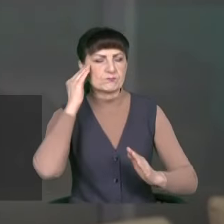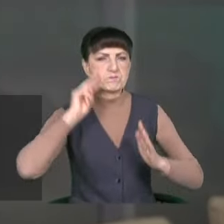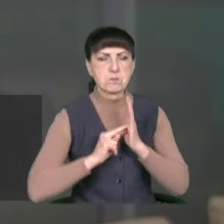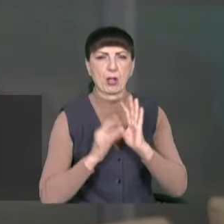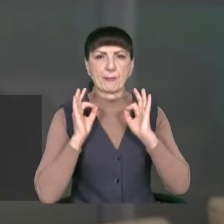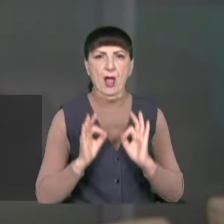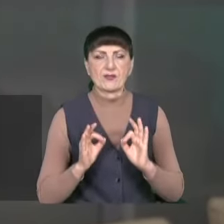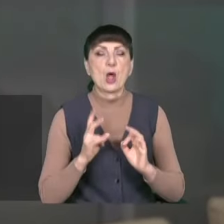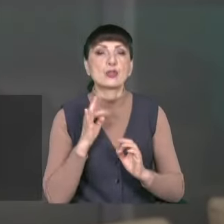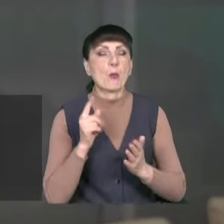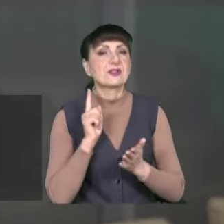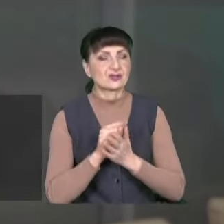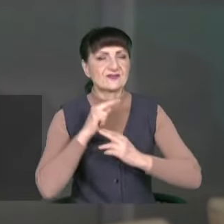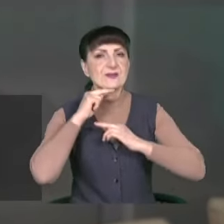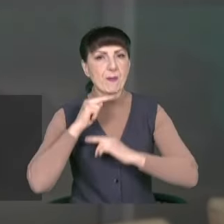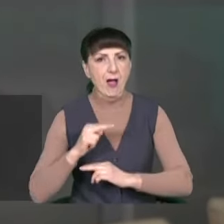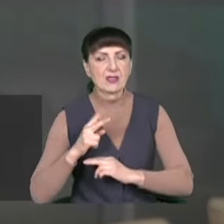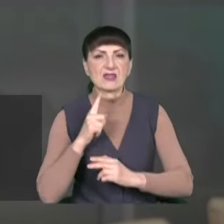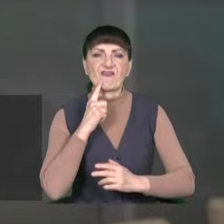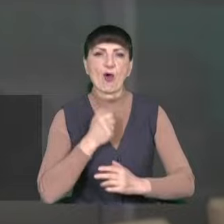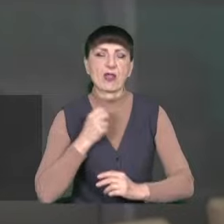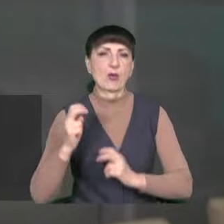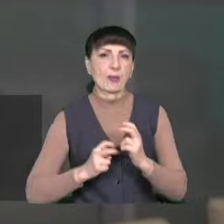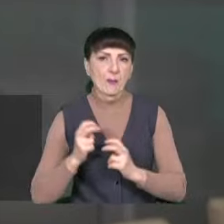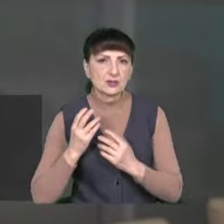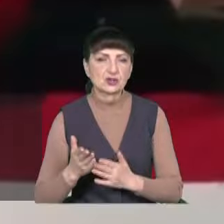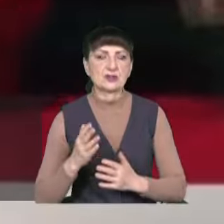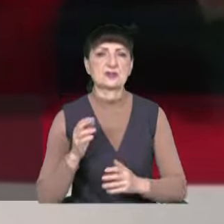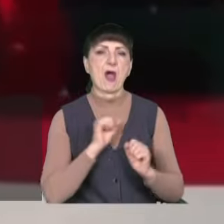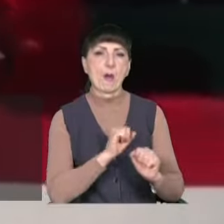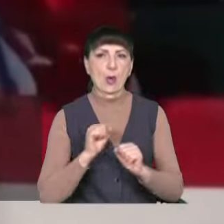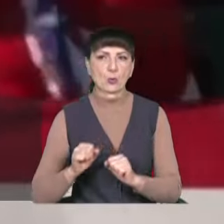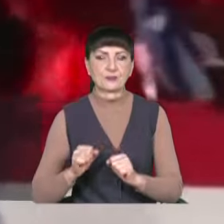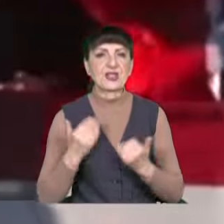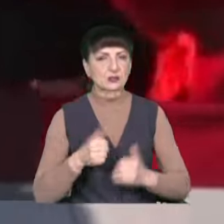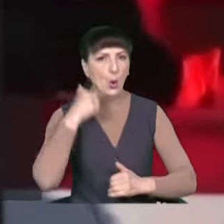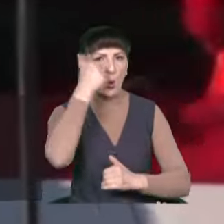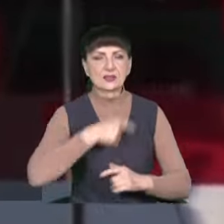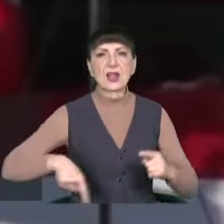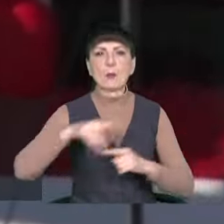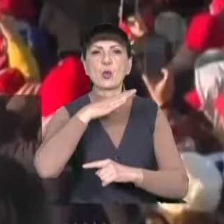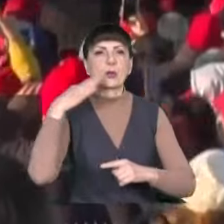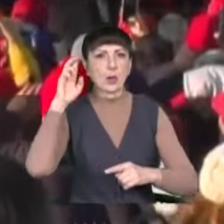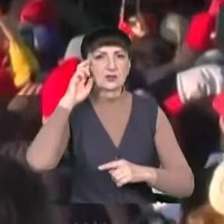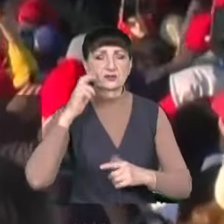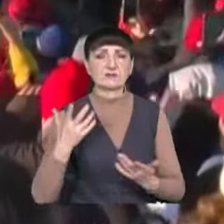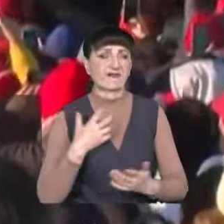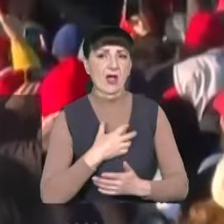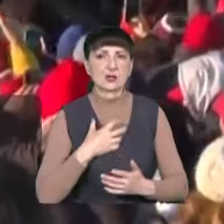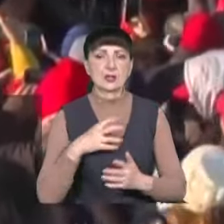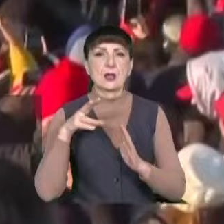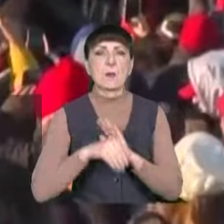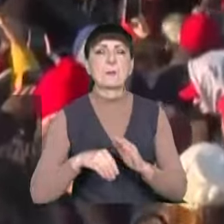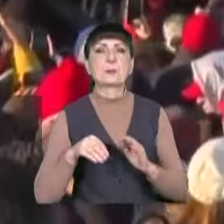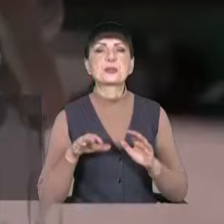не должны обращать внимание на нашу военную промышленность, на нашу оборону. Нынешний год для многих стран станет знаковым. Среди них и